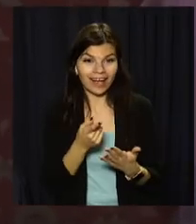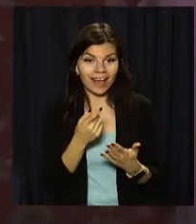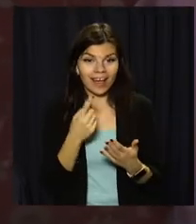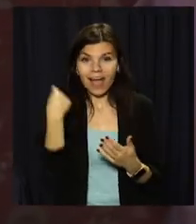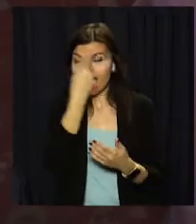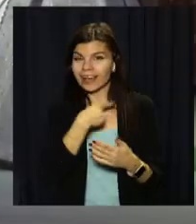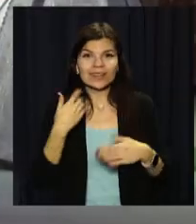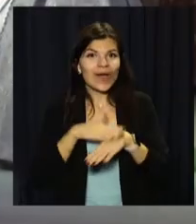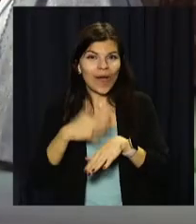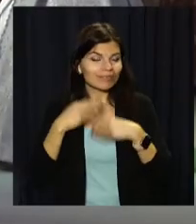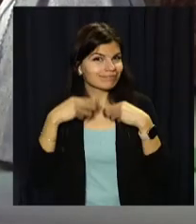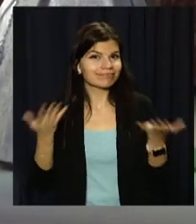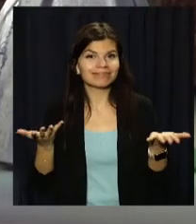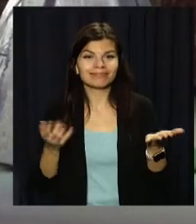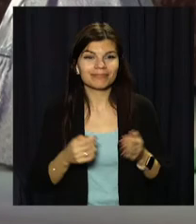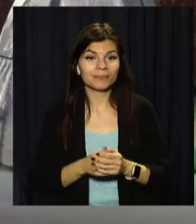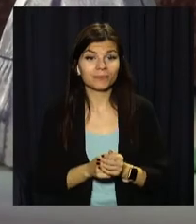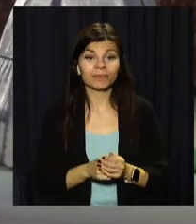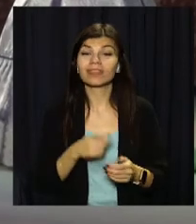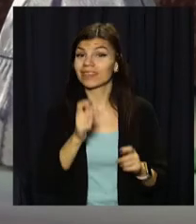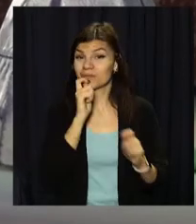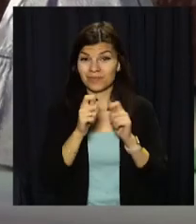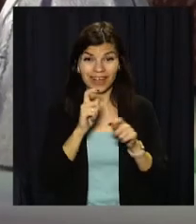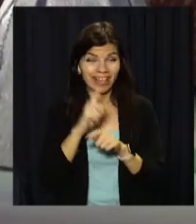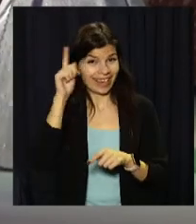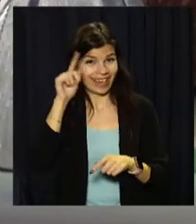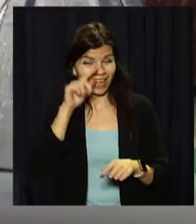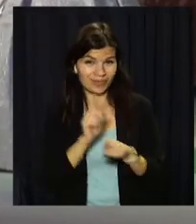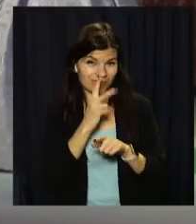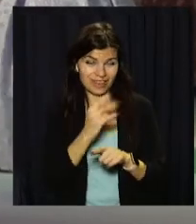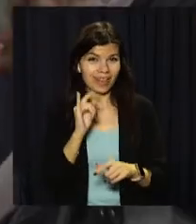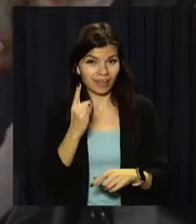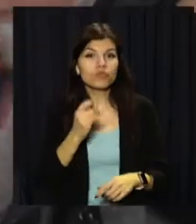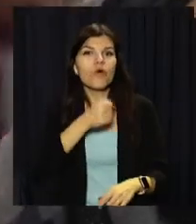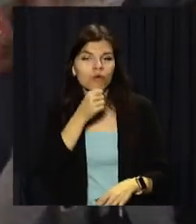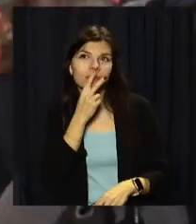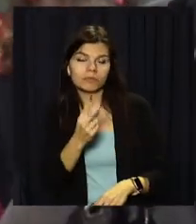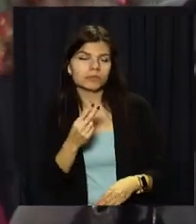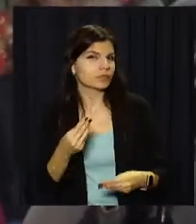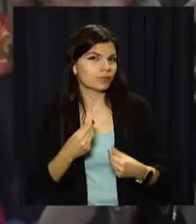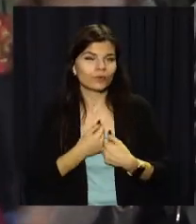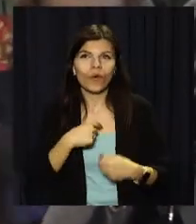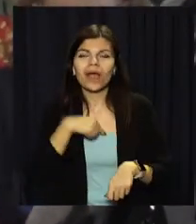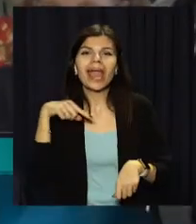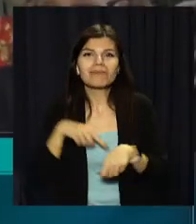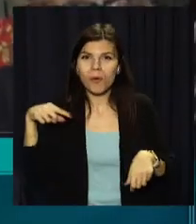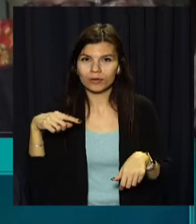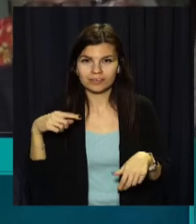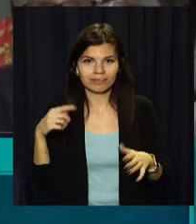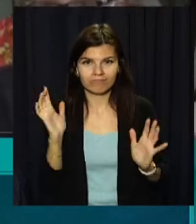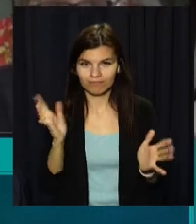Смотри, яким добродушим світиться його лицо. І хоч казка здебільшого для маленьких глядачів, до душі прийшлася і дорослим. Маса емоцій, ребенку